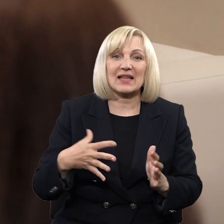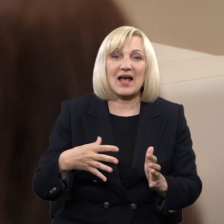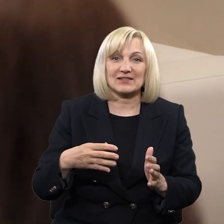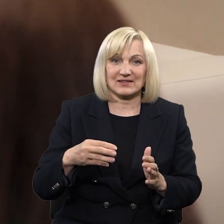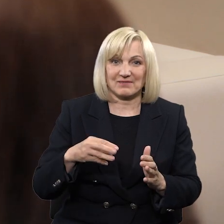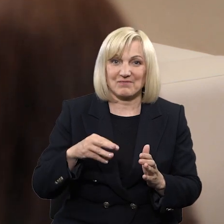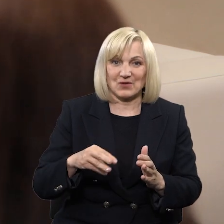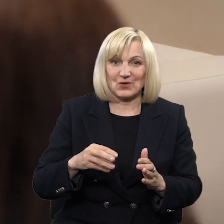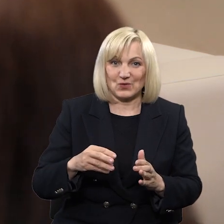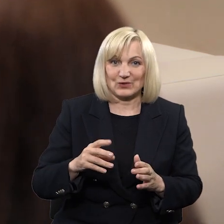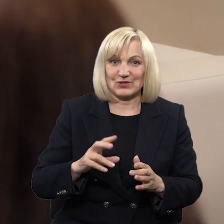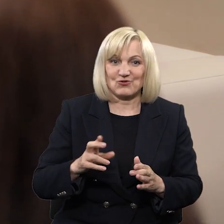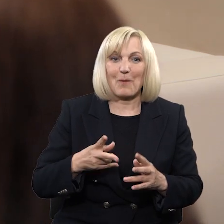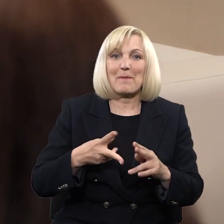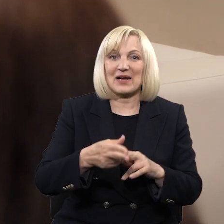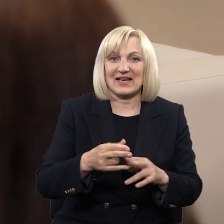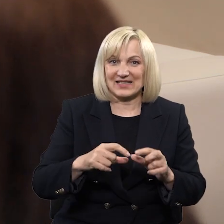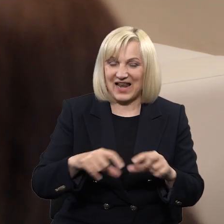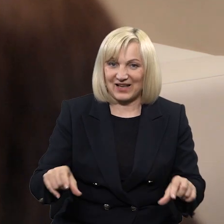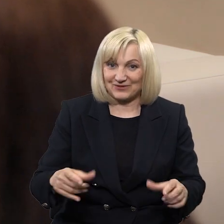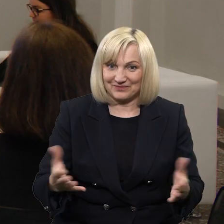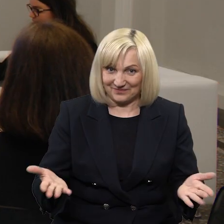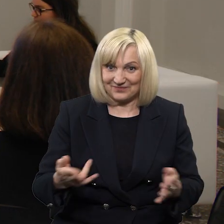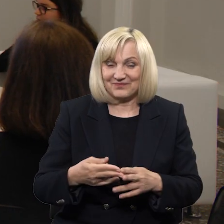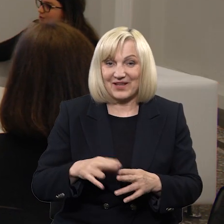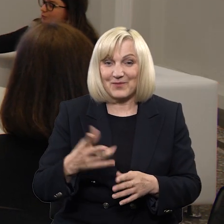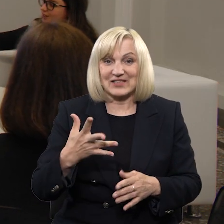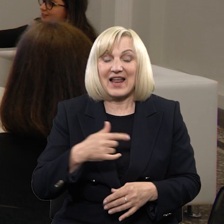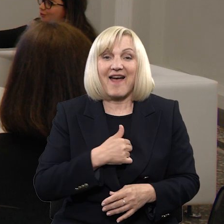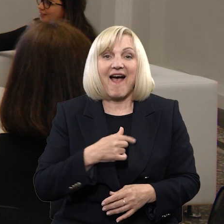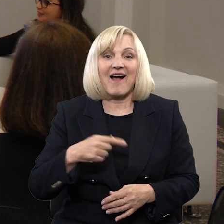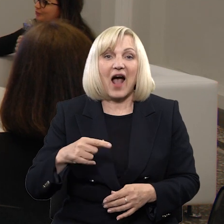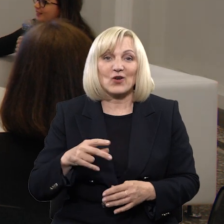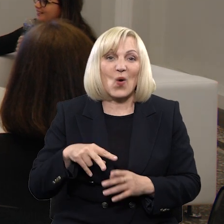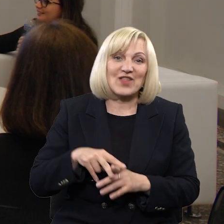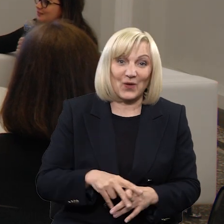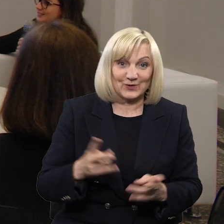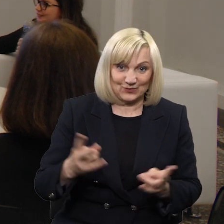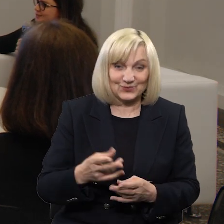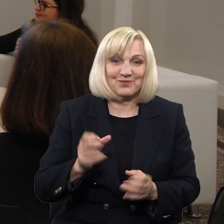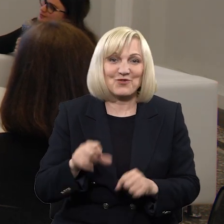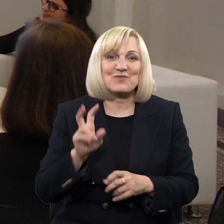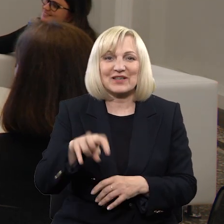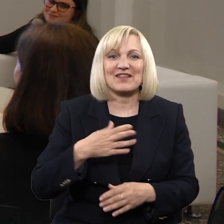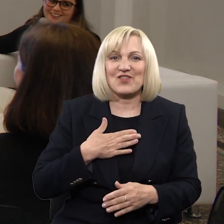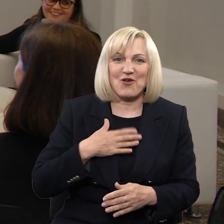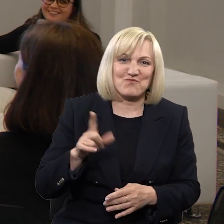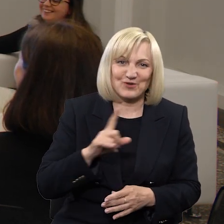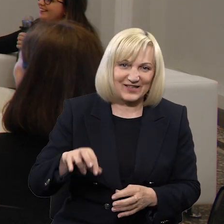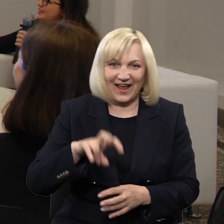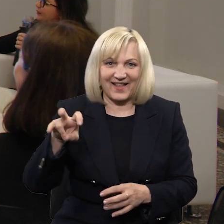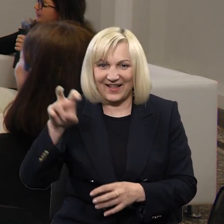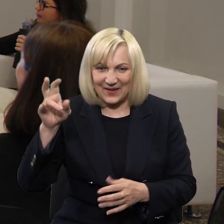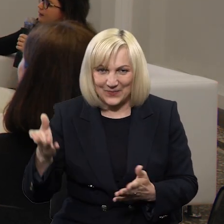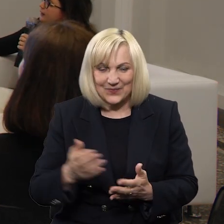перерезать здесь ленточку Поэтому да приходите в Эрмитаж за кардио нагрузками а не только знакомство с прекрасными